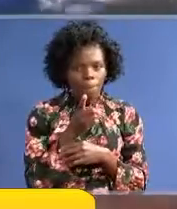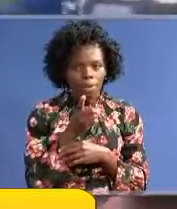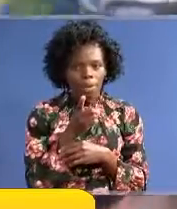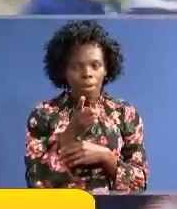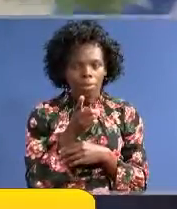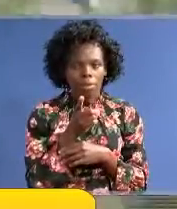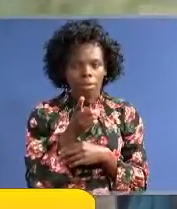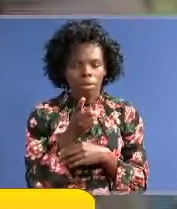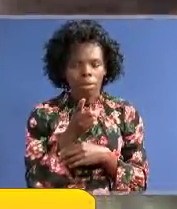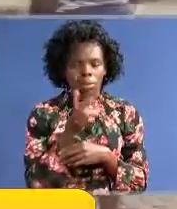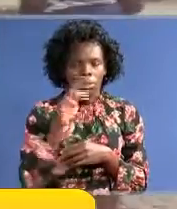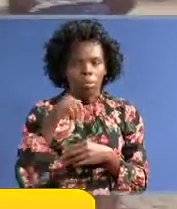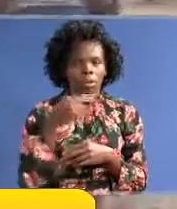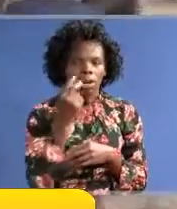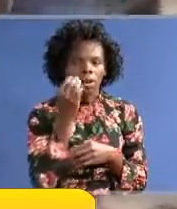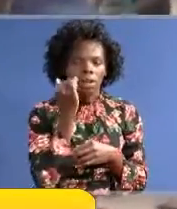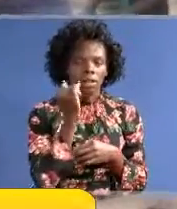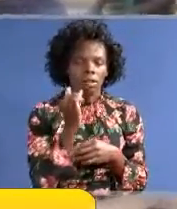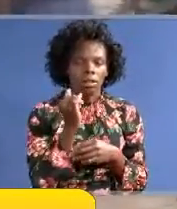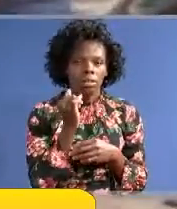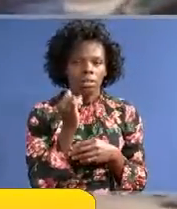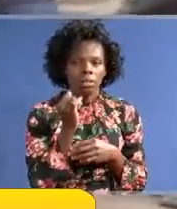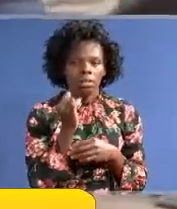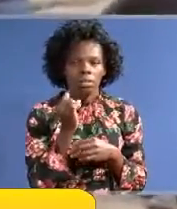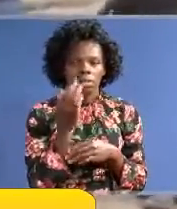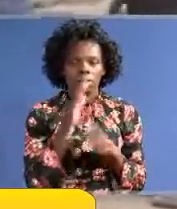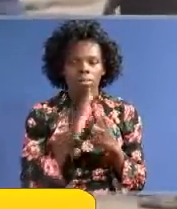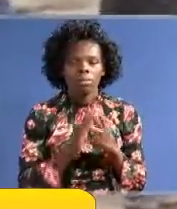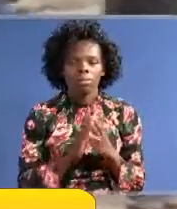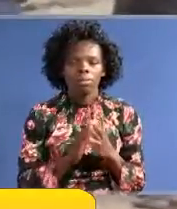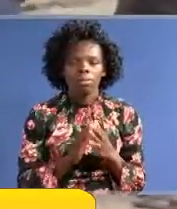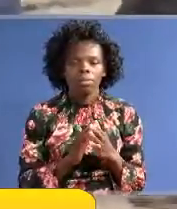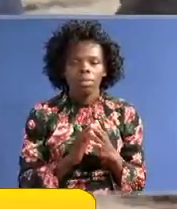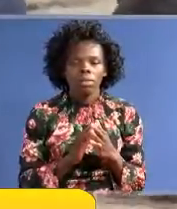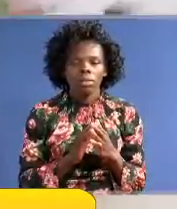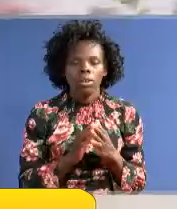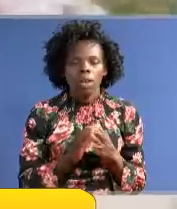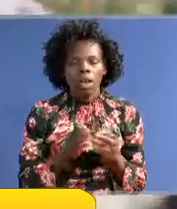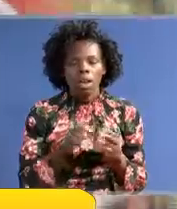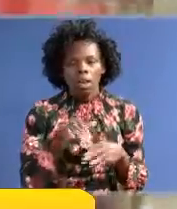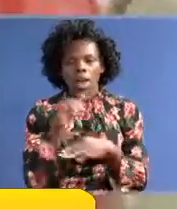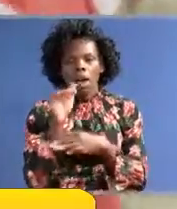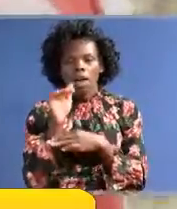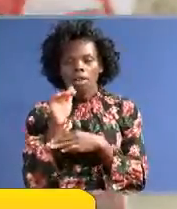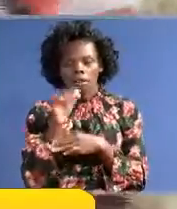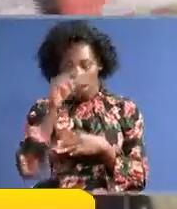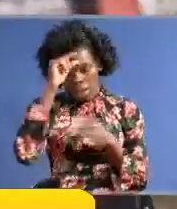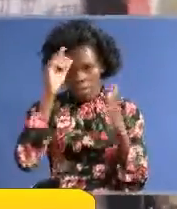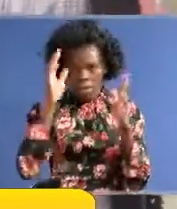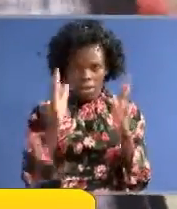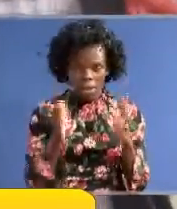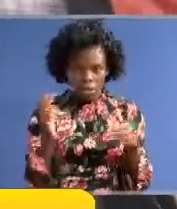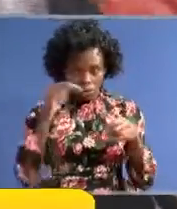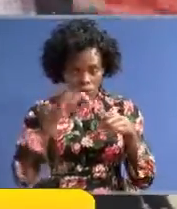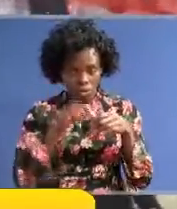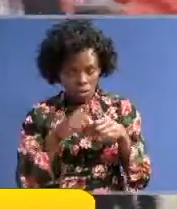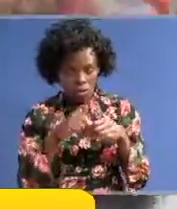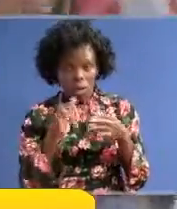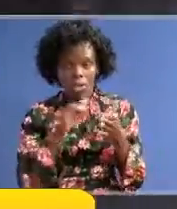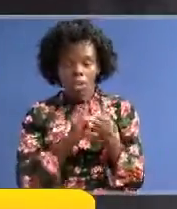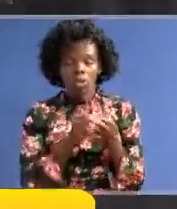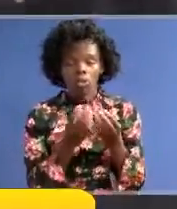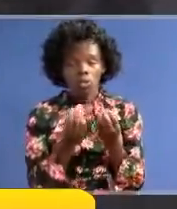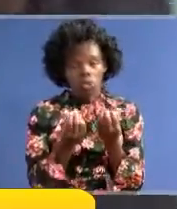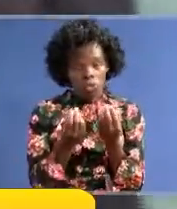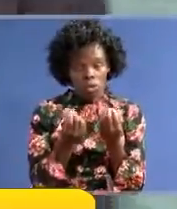lawama mwakilishi wa wadi wa eneo hilo kwa kutowajibika. Amemwomba Gavana Lee Kinyanjui kuingilia kati ili kutatua